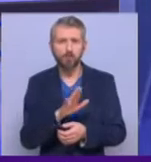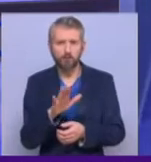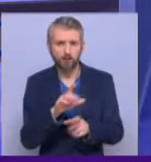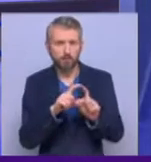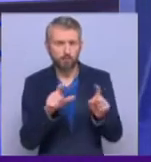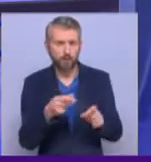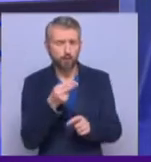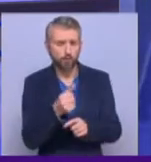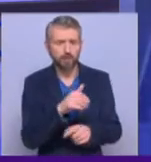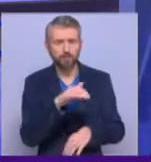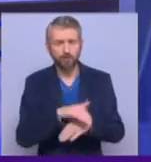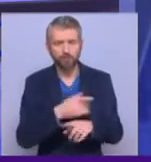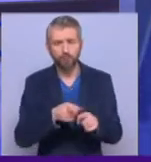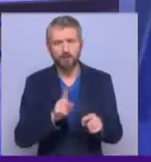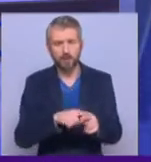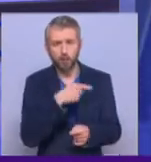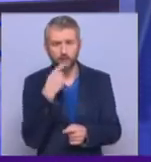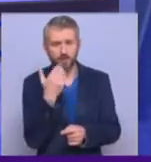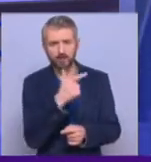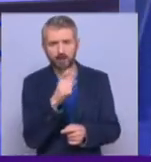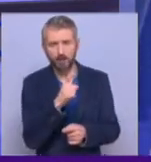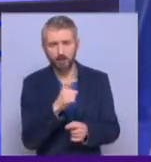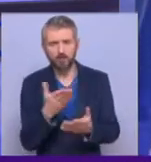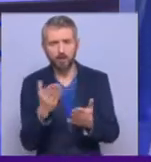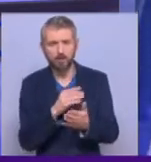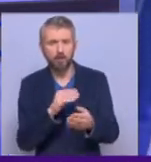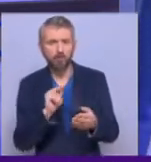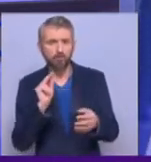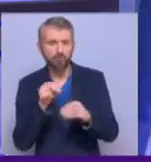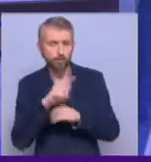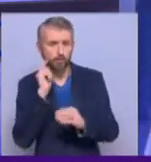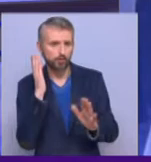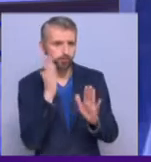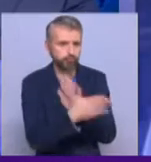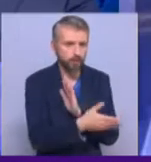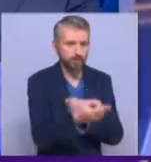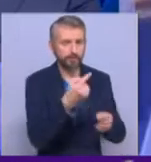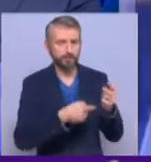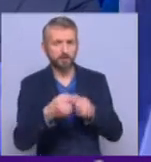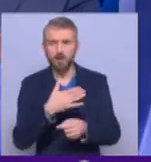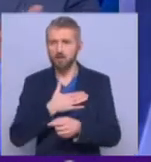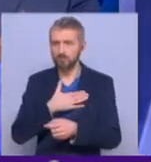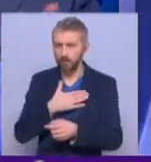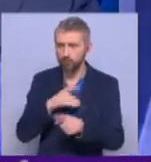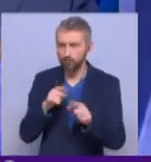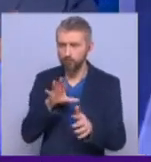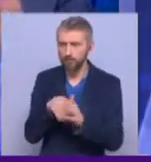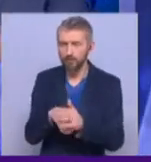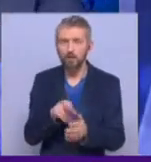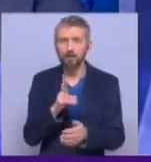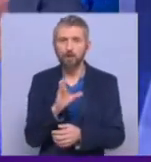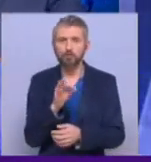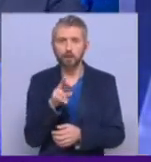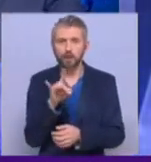Але фізично це в значній мірі це російський газ, який проходить в Україну і вертається назад. Ну, і наш, як, і наш. Ну, там я ж кажу, як солярка, там,